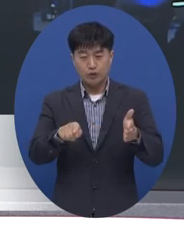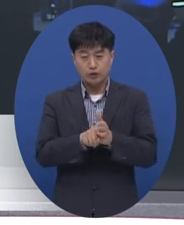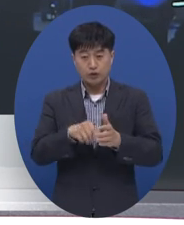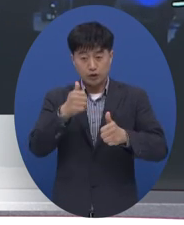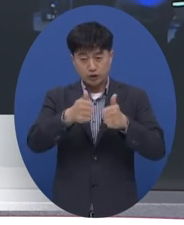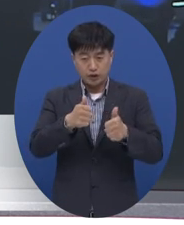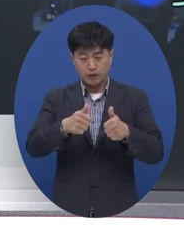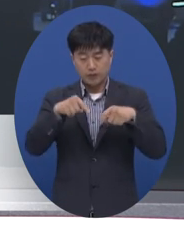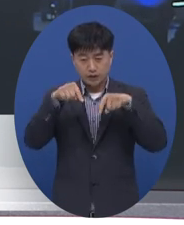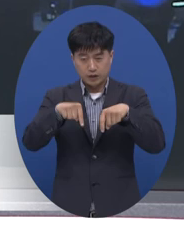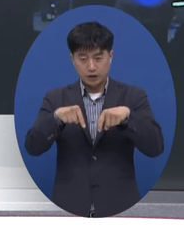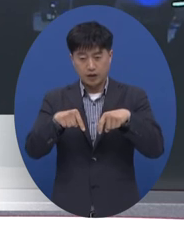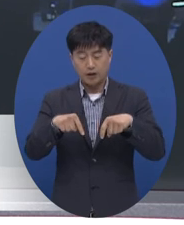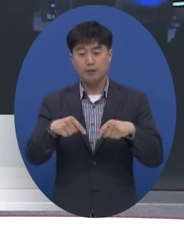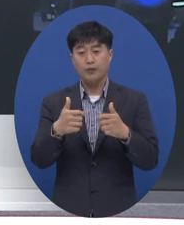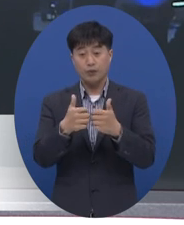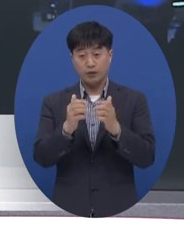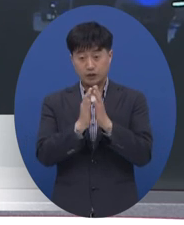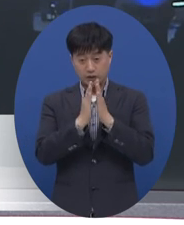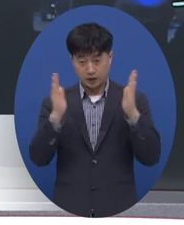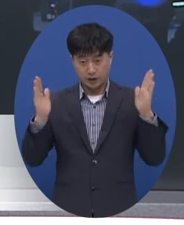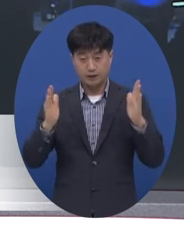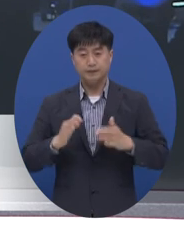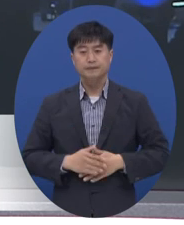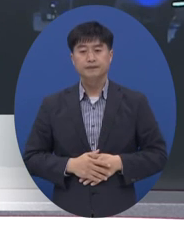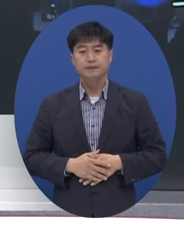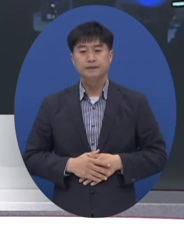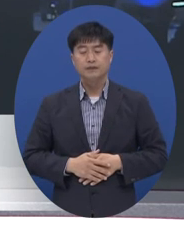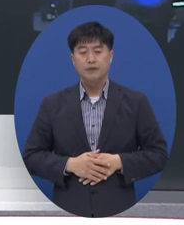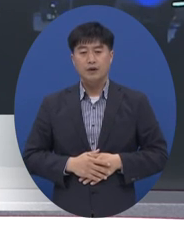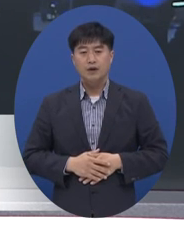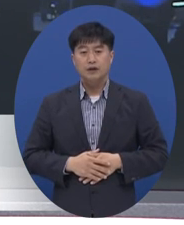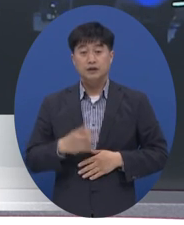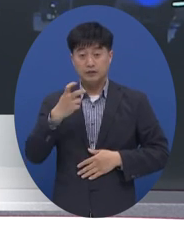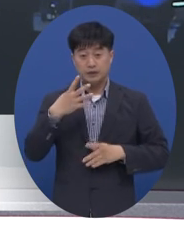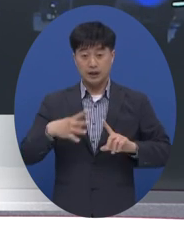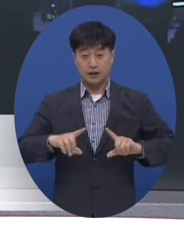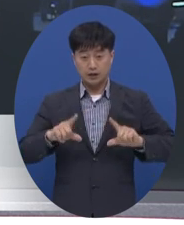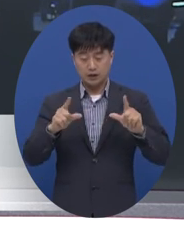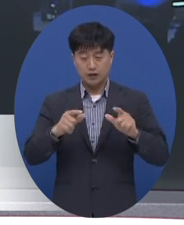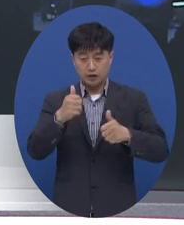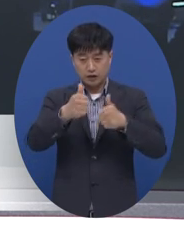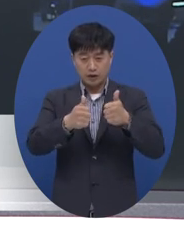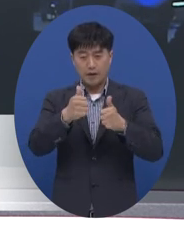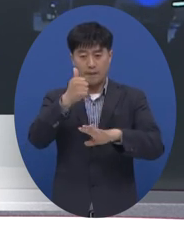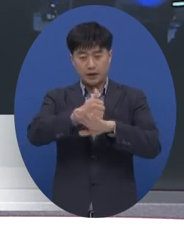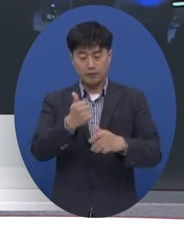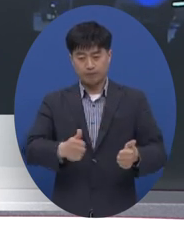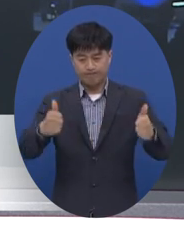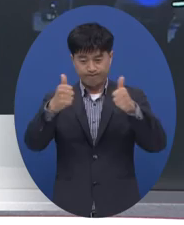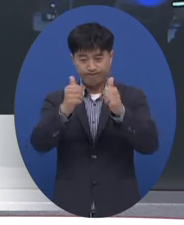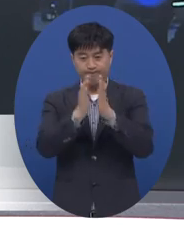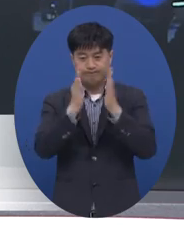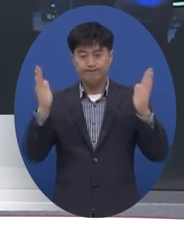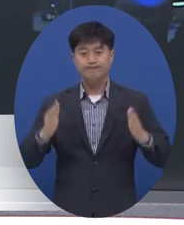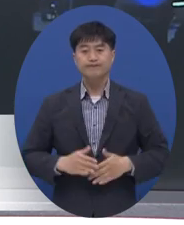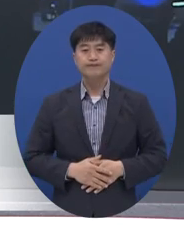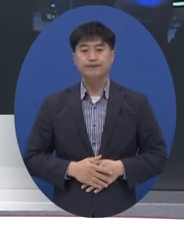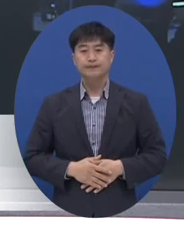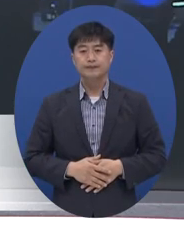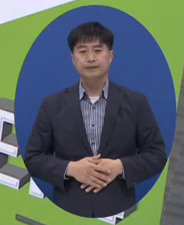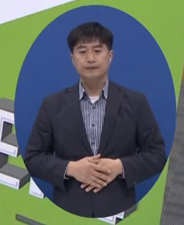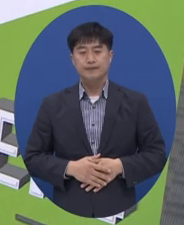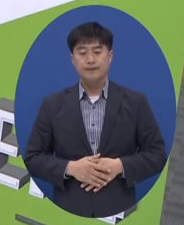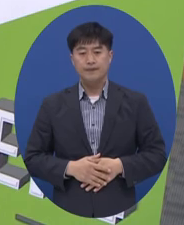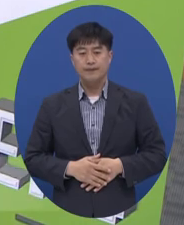게임 오디션과 수출 상담회, 글로벌 컨퍼런스가 진행되는데요. 첫날인 14일엔 게임 오디션 최종 결선이 열렸습니다.